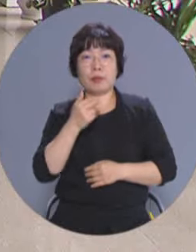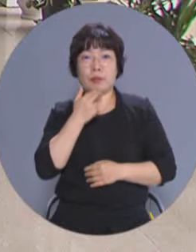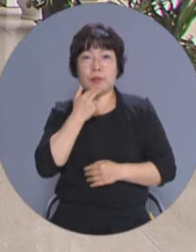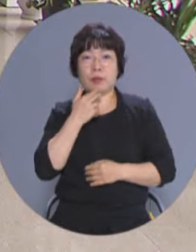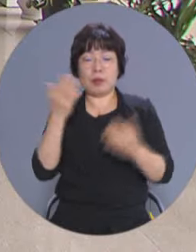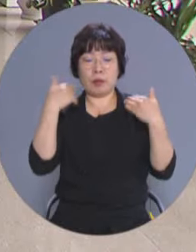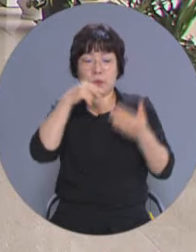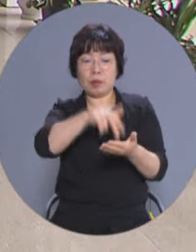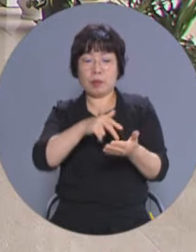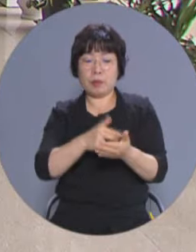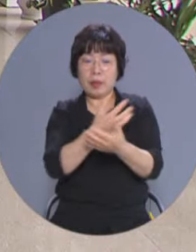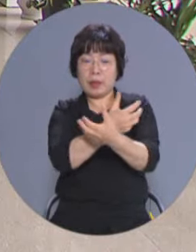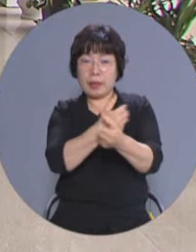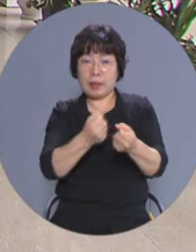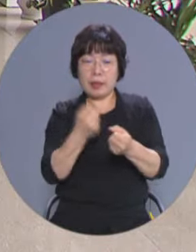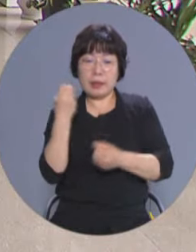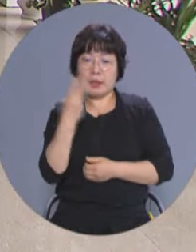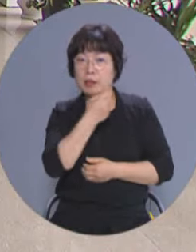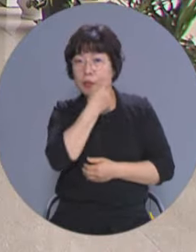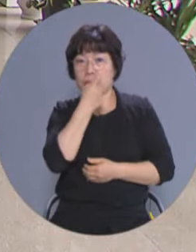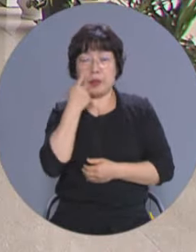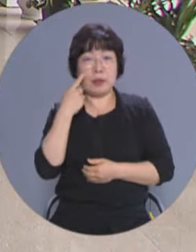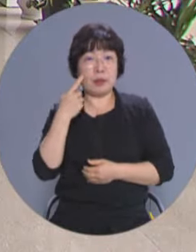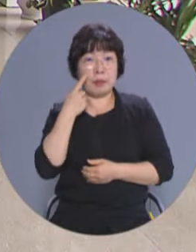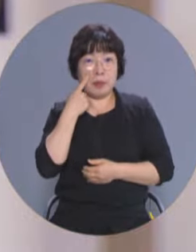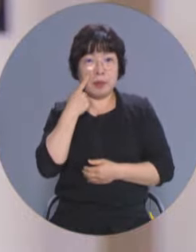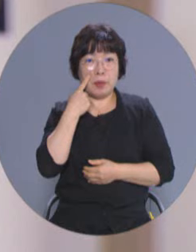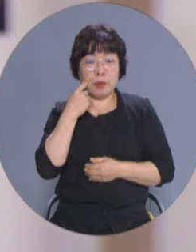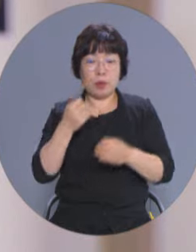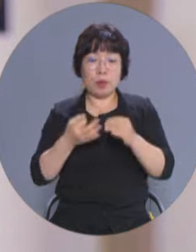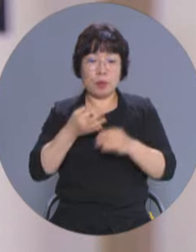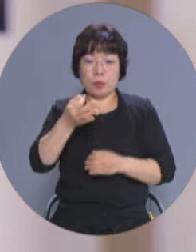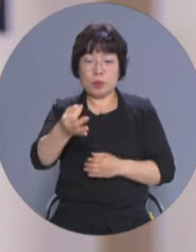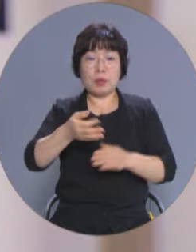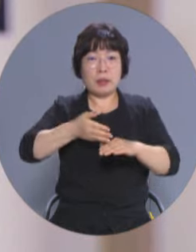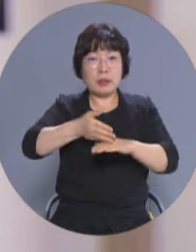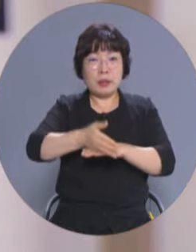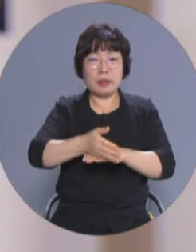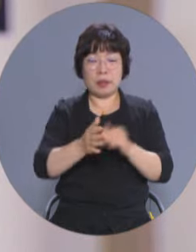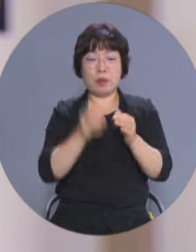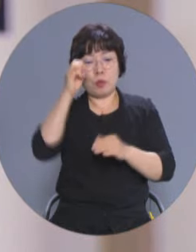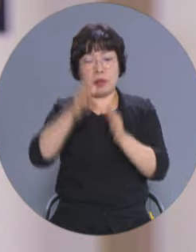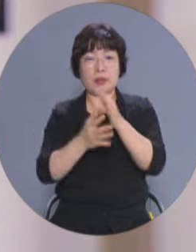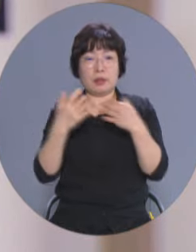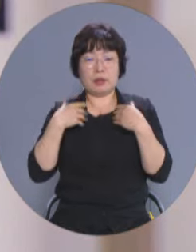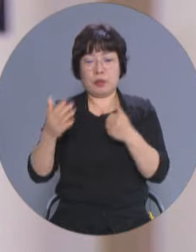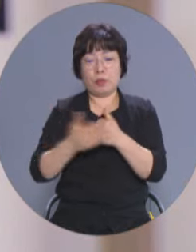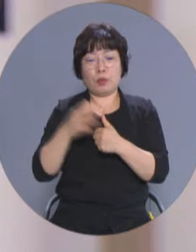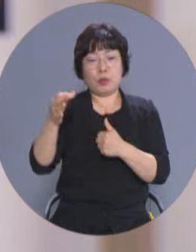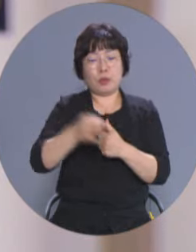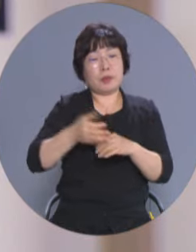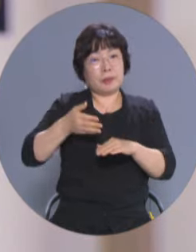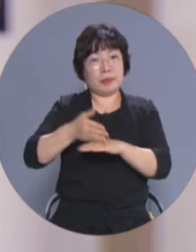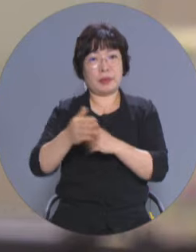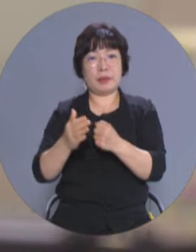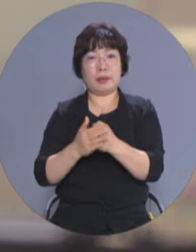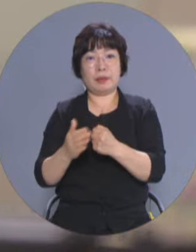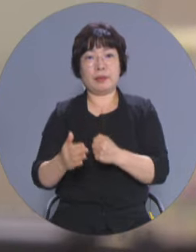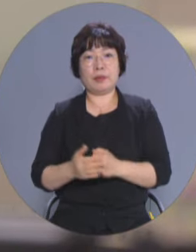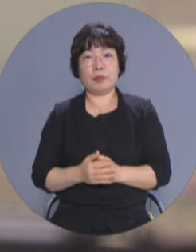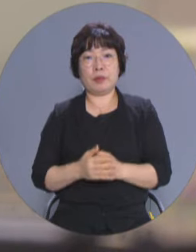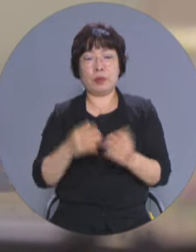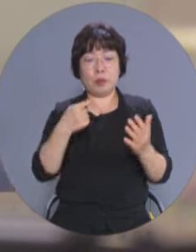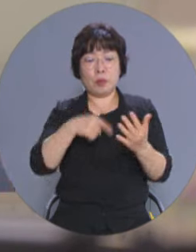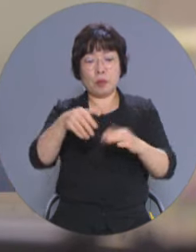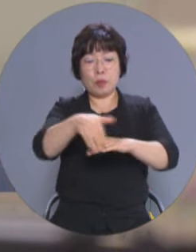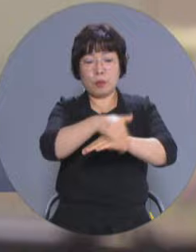학교 측은 임용 계약서를 다시 확인해 보겠다며 임금 지급이 늦어진 건 광양시 보조금을 이유로 들었습니다. 교육